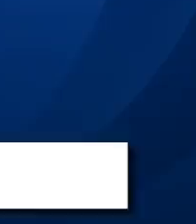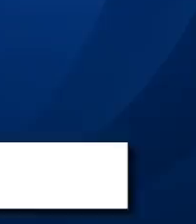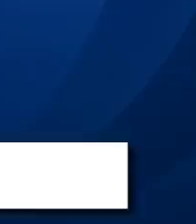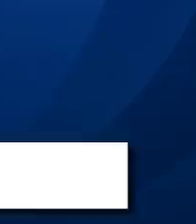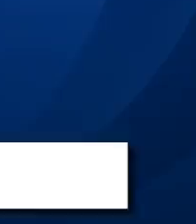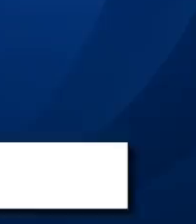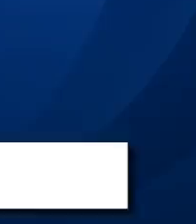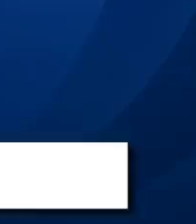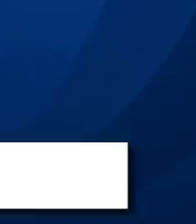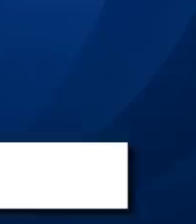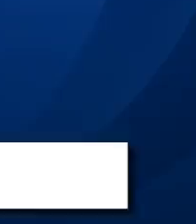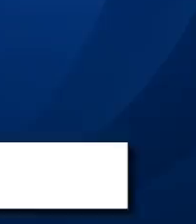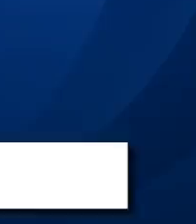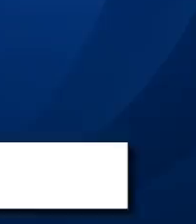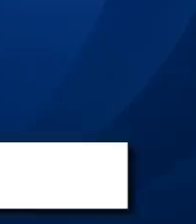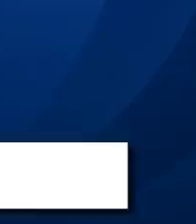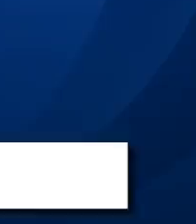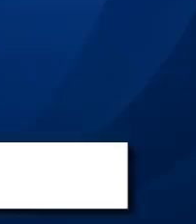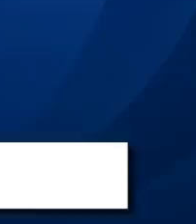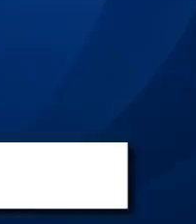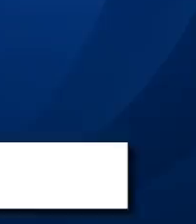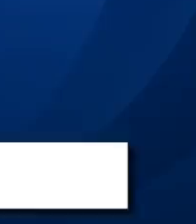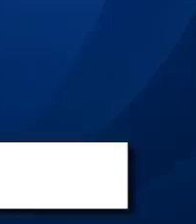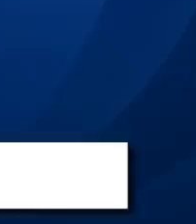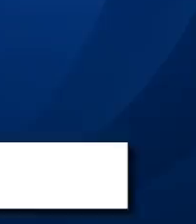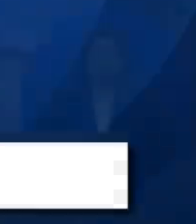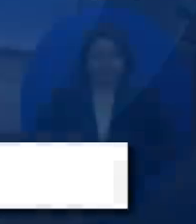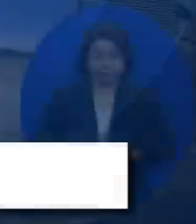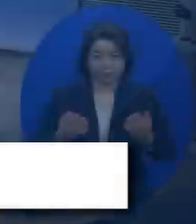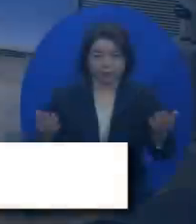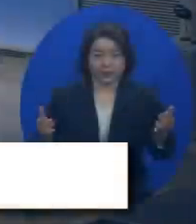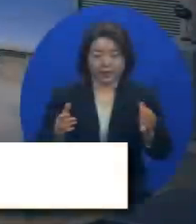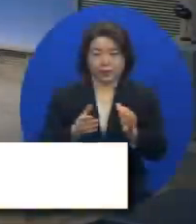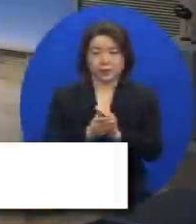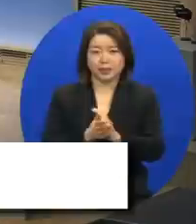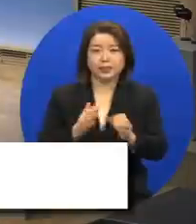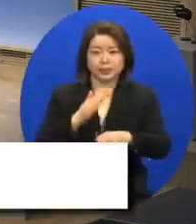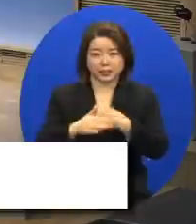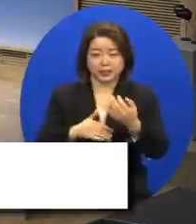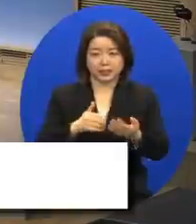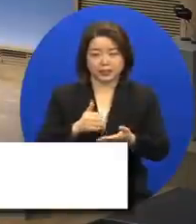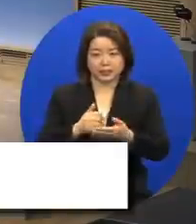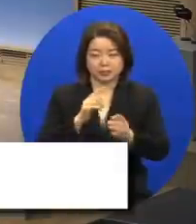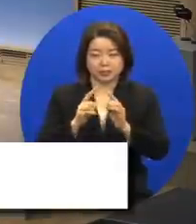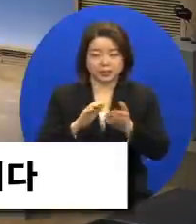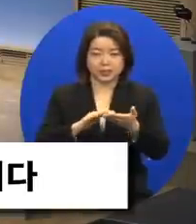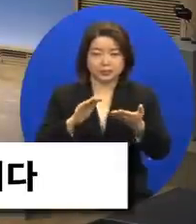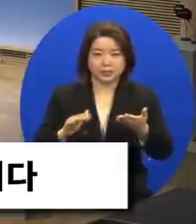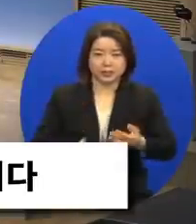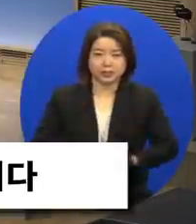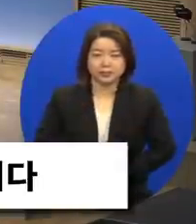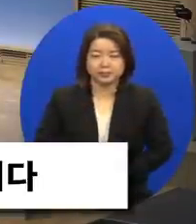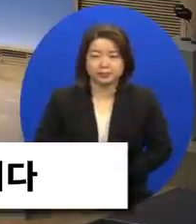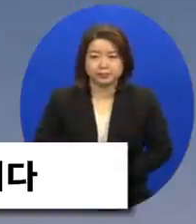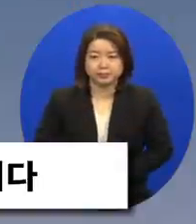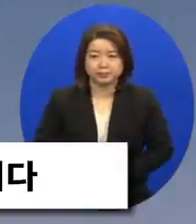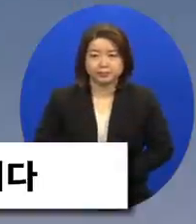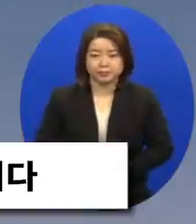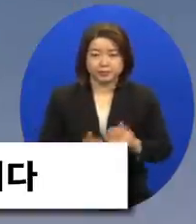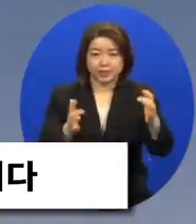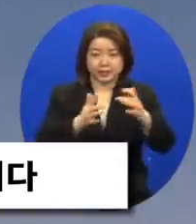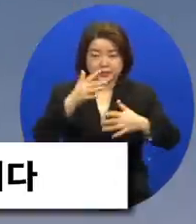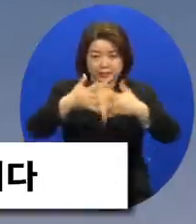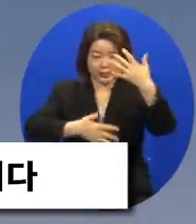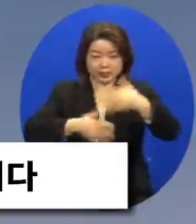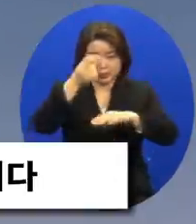사람을 여러분 가운데서 네째 십시오 아멘 영상으로 예배 하시는